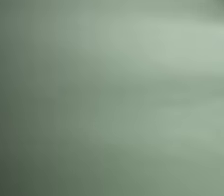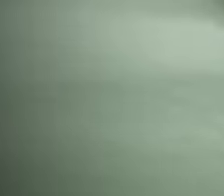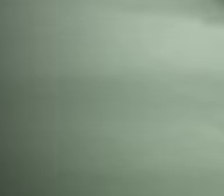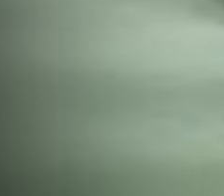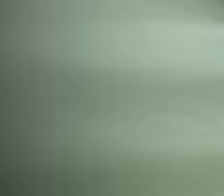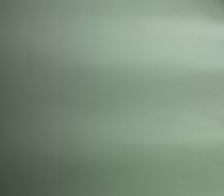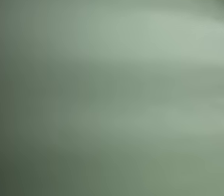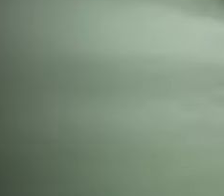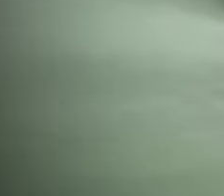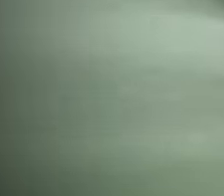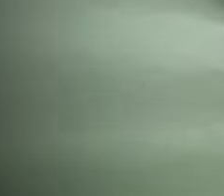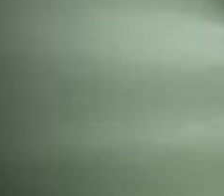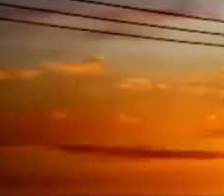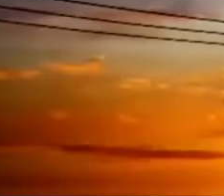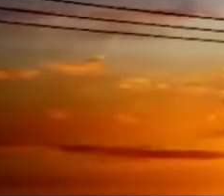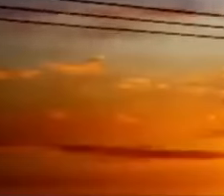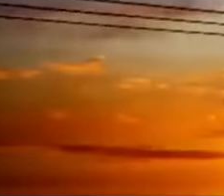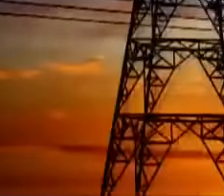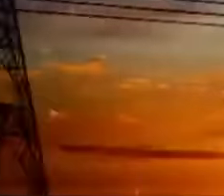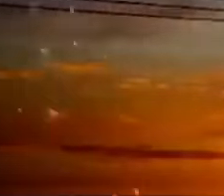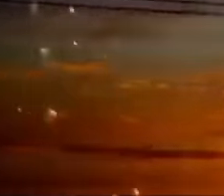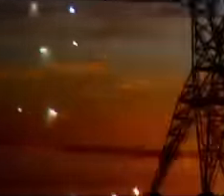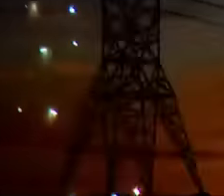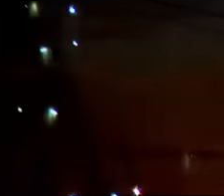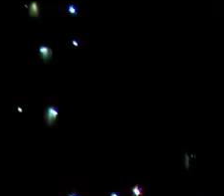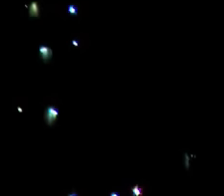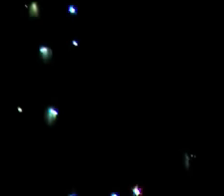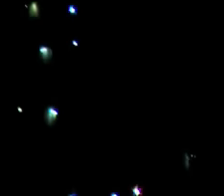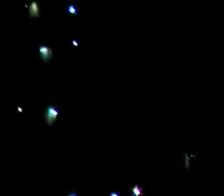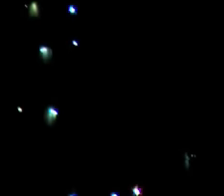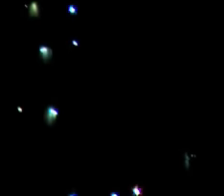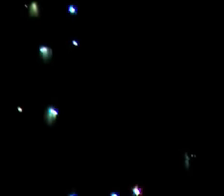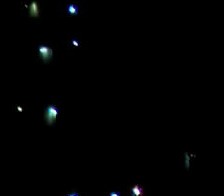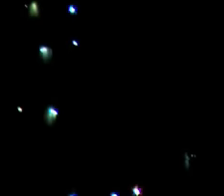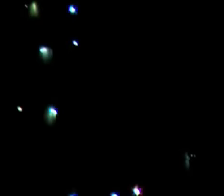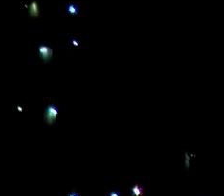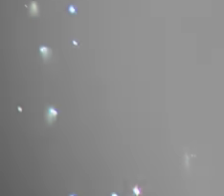نحن شركاء في دفع عجلة التنمية.